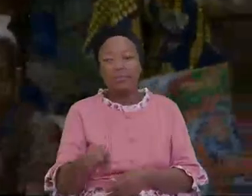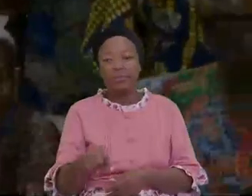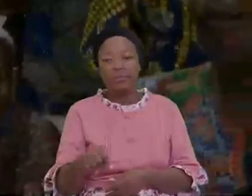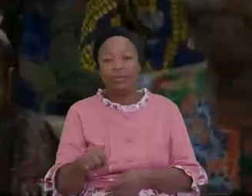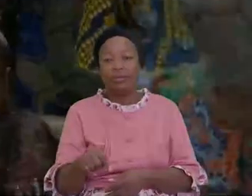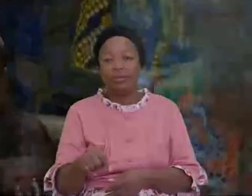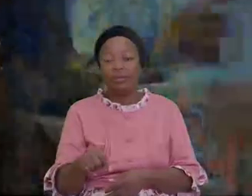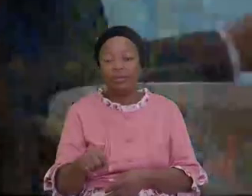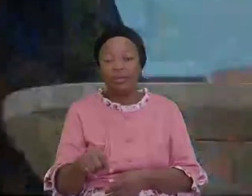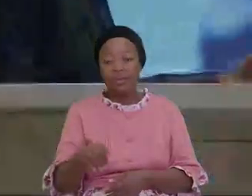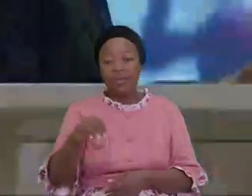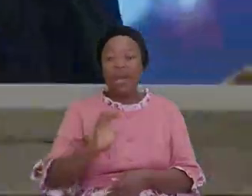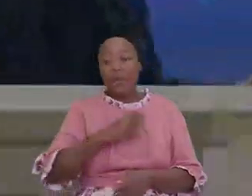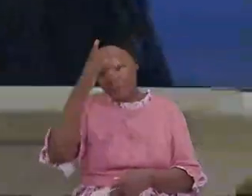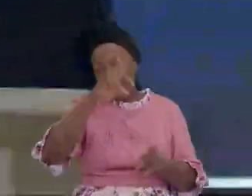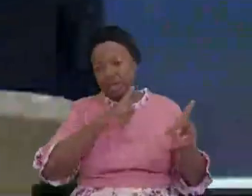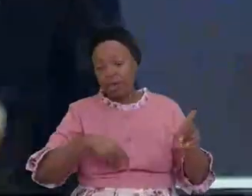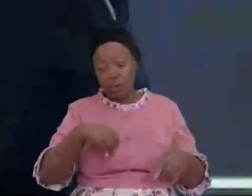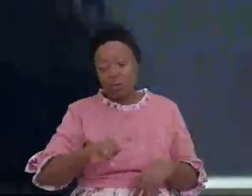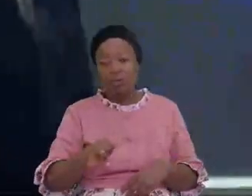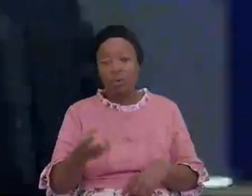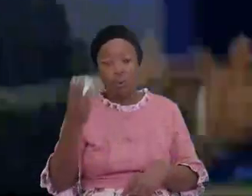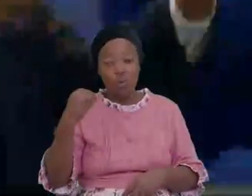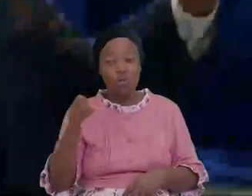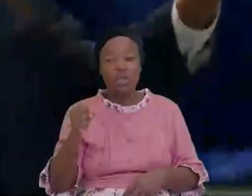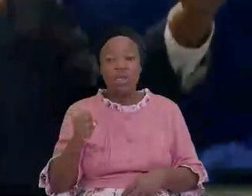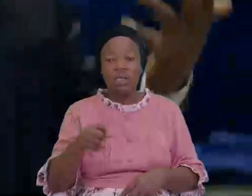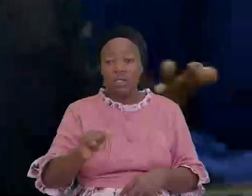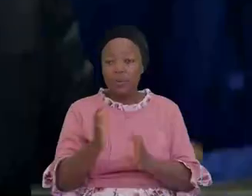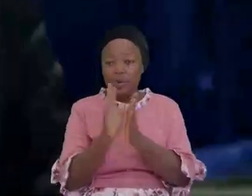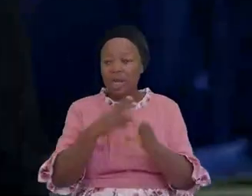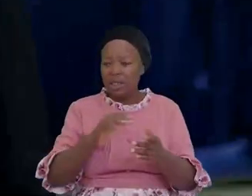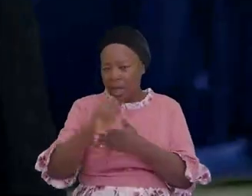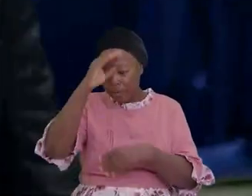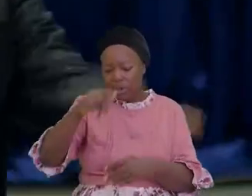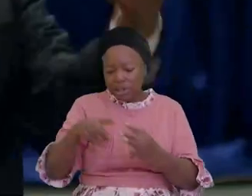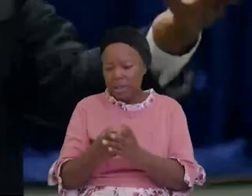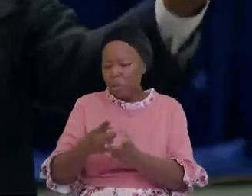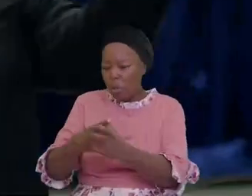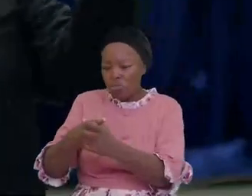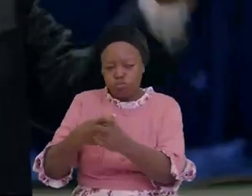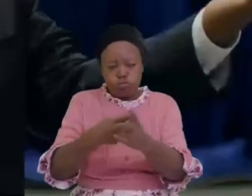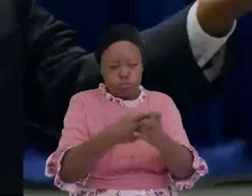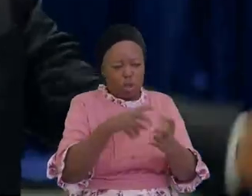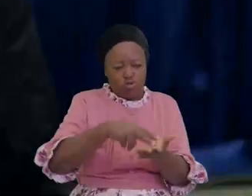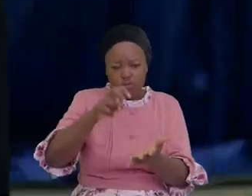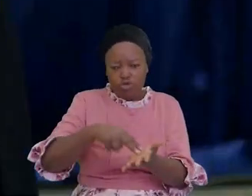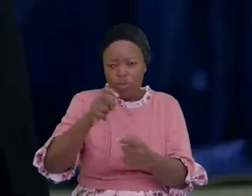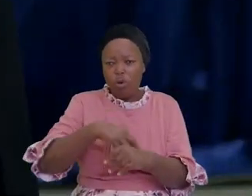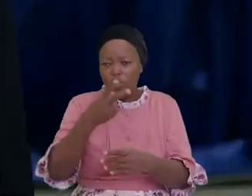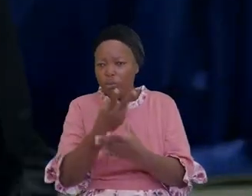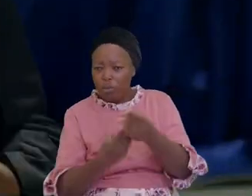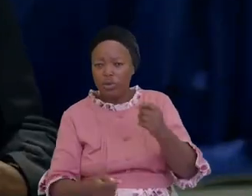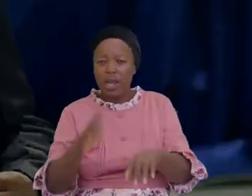Moi, j'étais toujours en train de prier. Et le garçon a commencé à courir, à sauter sur les 2 pieds,